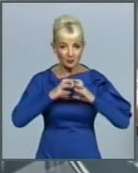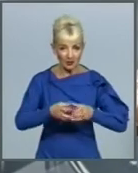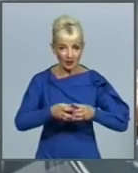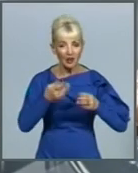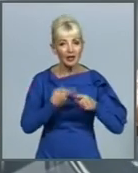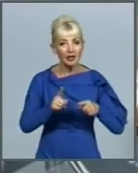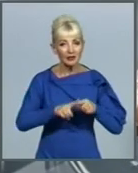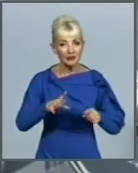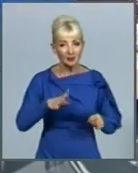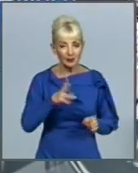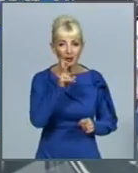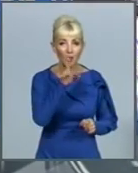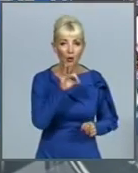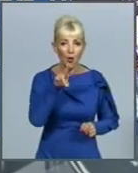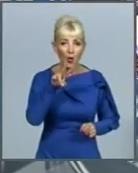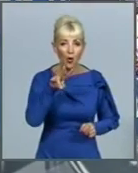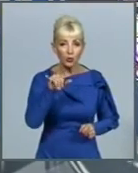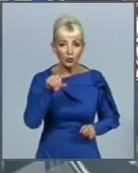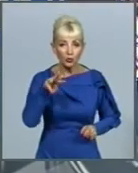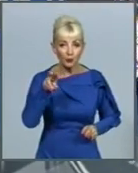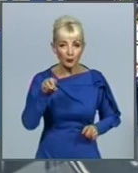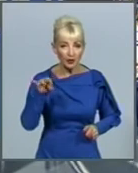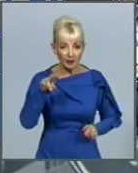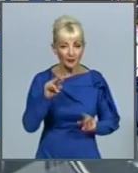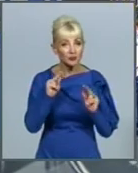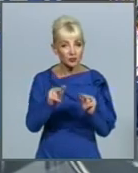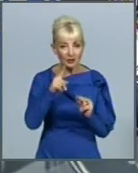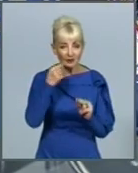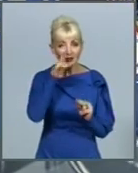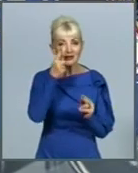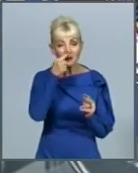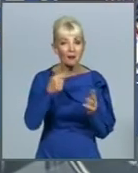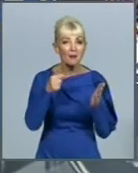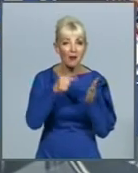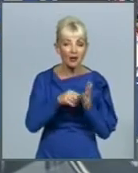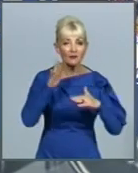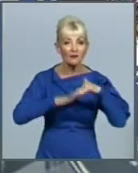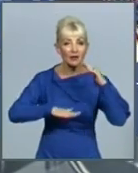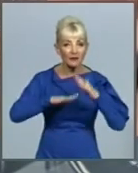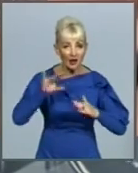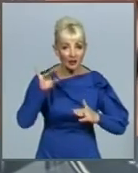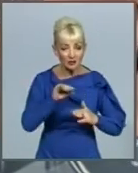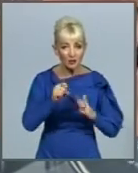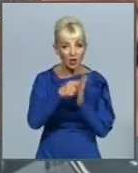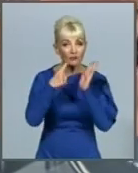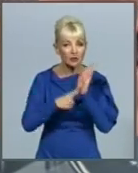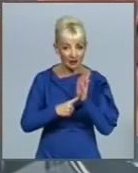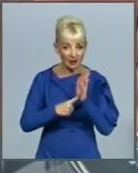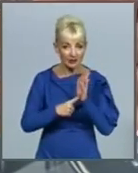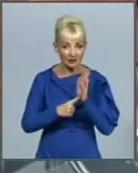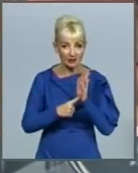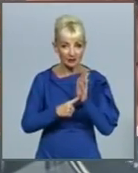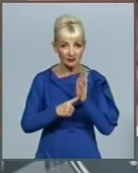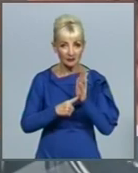Это были колумбийки. И, честно говоря, когда мы попали в квалификацию в